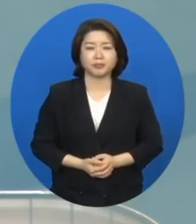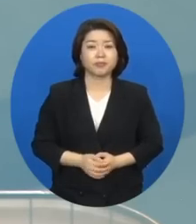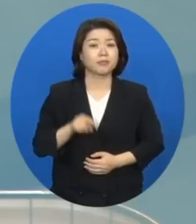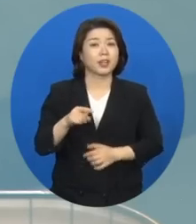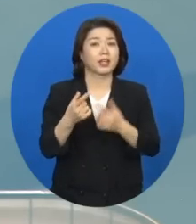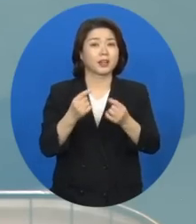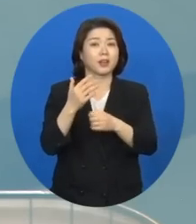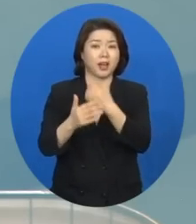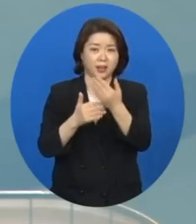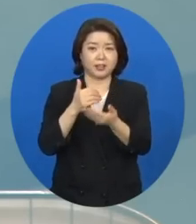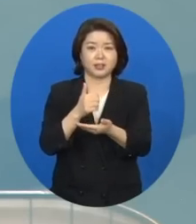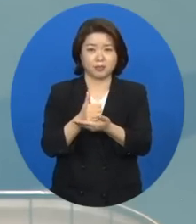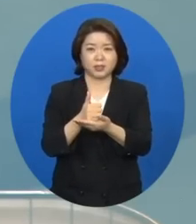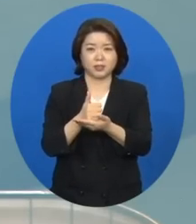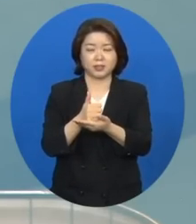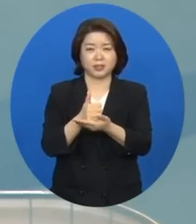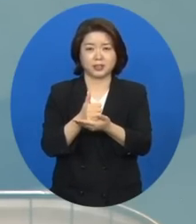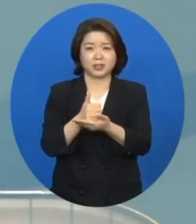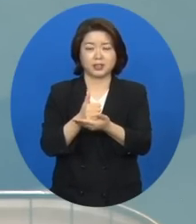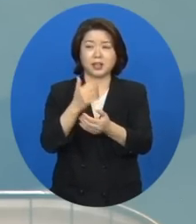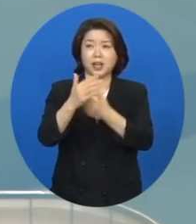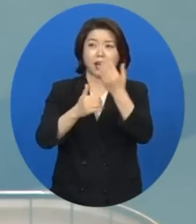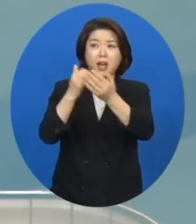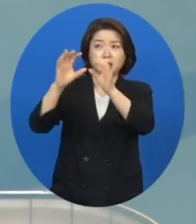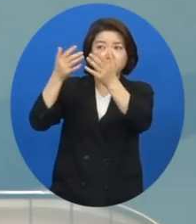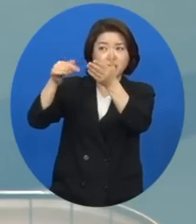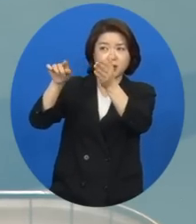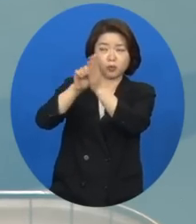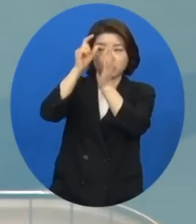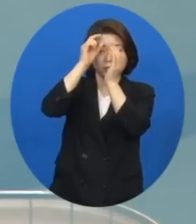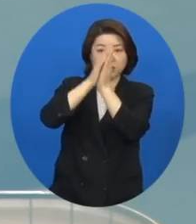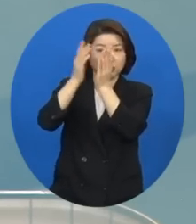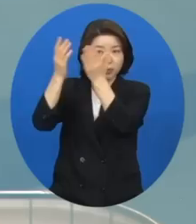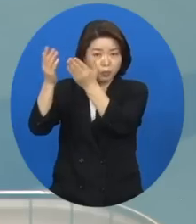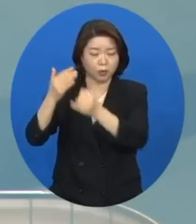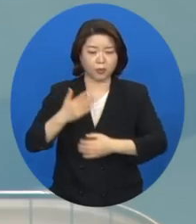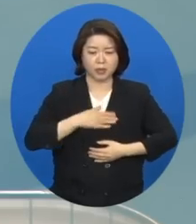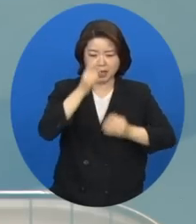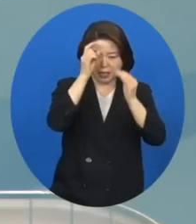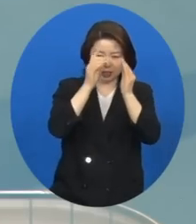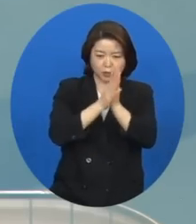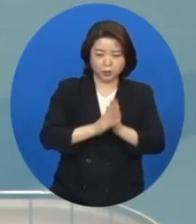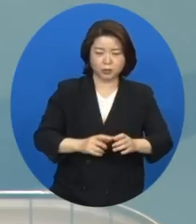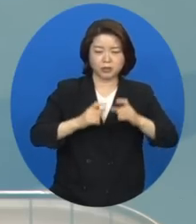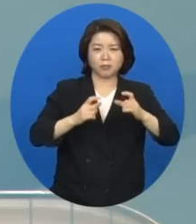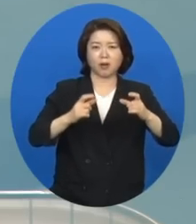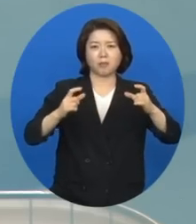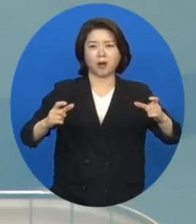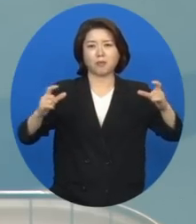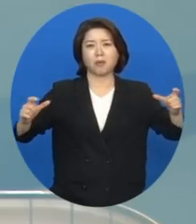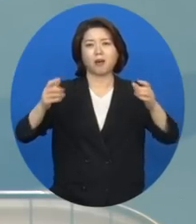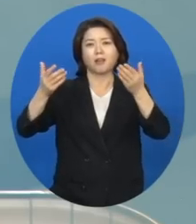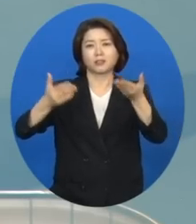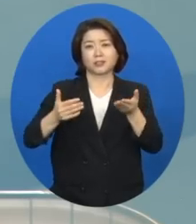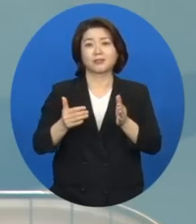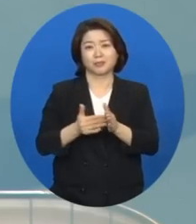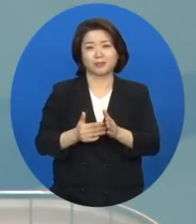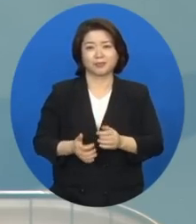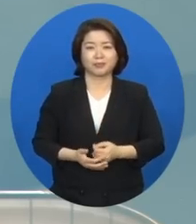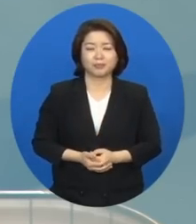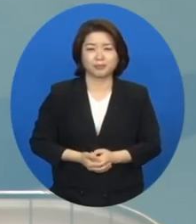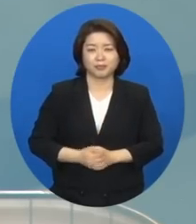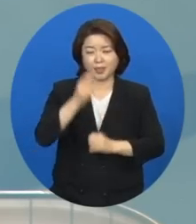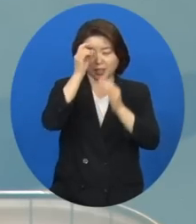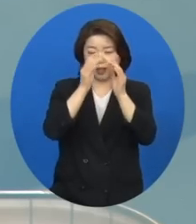이렇게 하나님은 하나님 나라를 위해서 기도하며 제 기도의 지경을 넓혀주셨습니다.